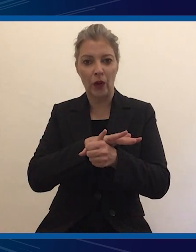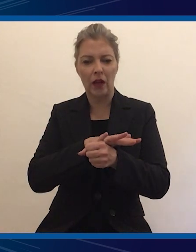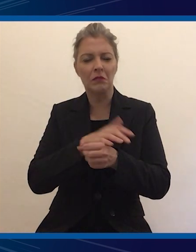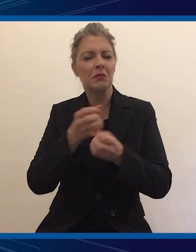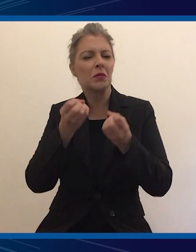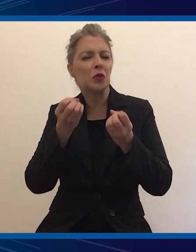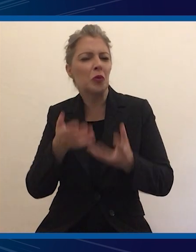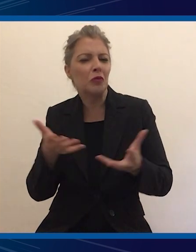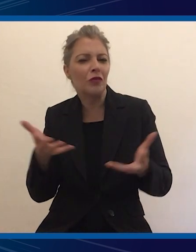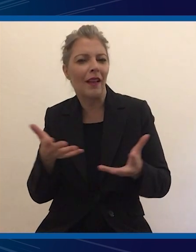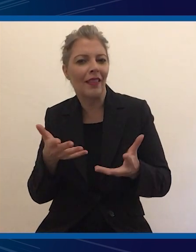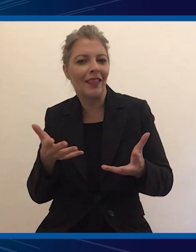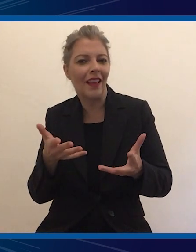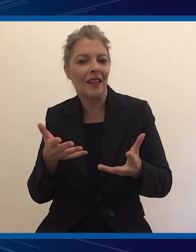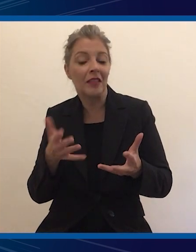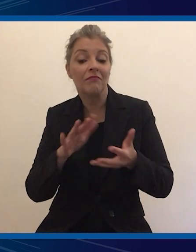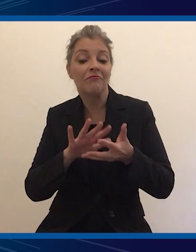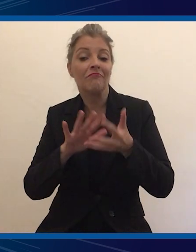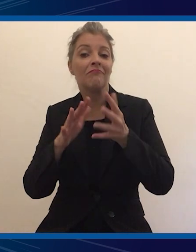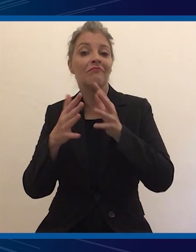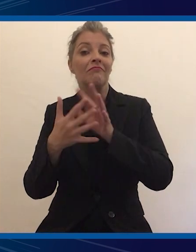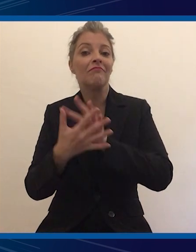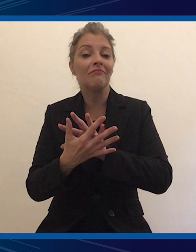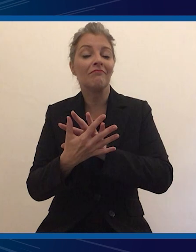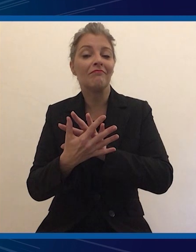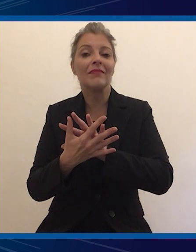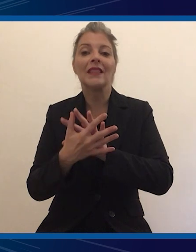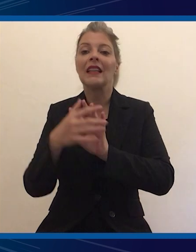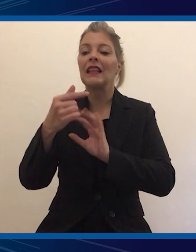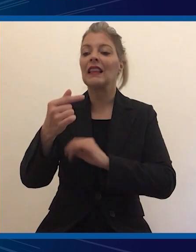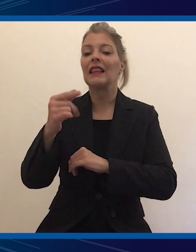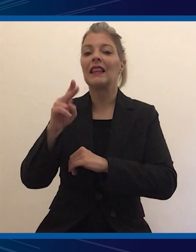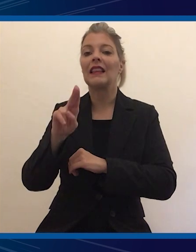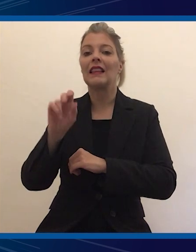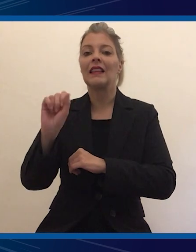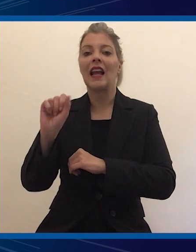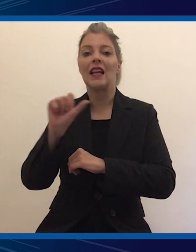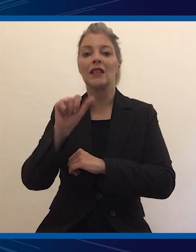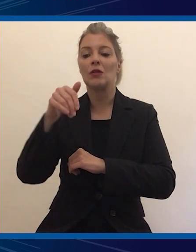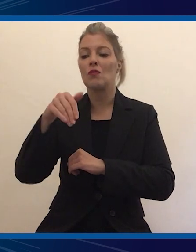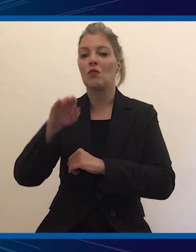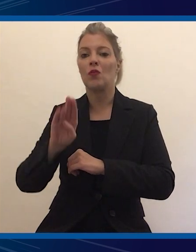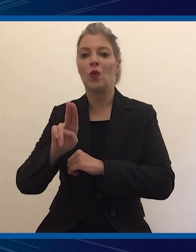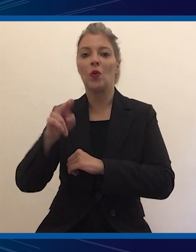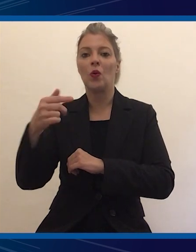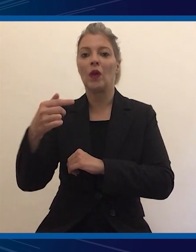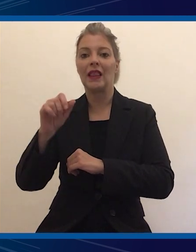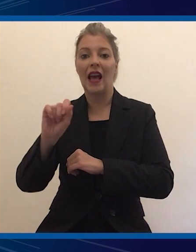Osserveremo una reazione di dismutazione, ovvero la trasformazione dell'acqua ossigenata in acqua ed ossigeno.